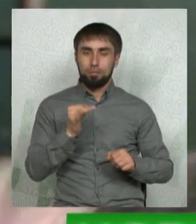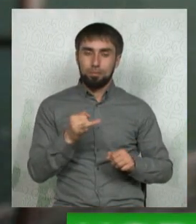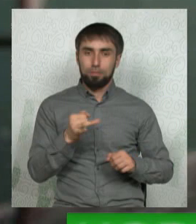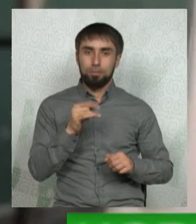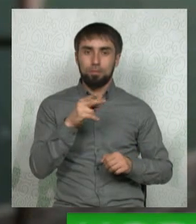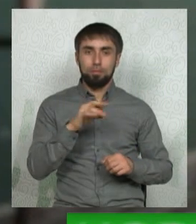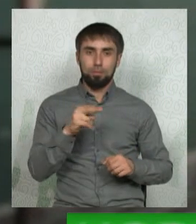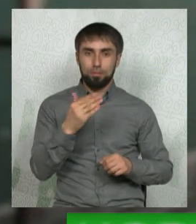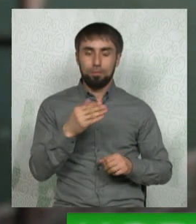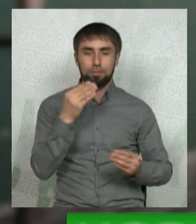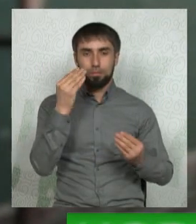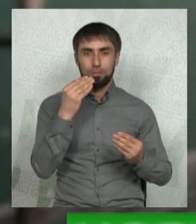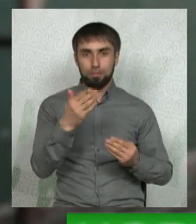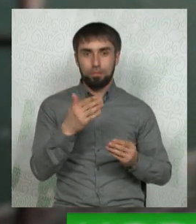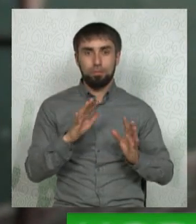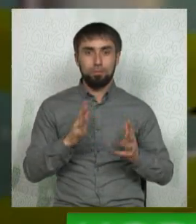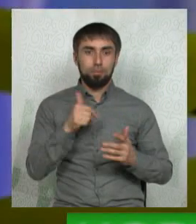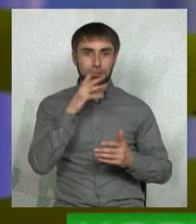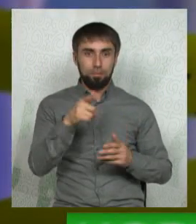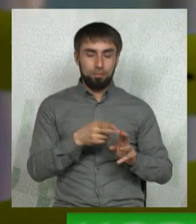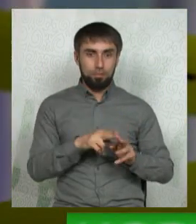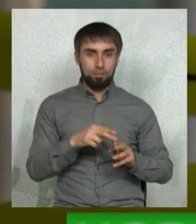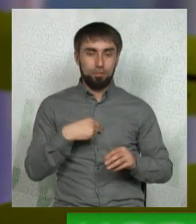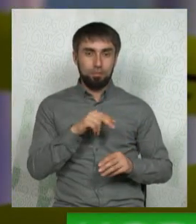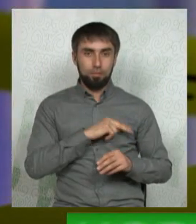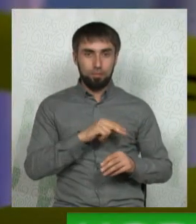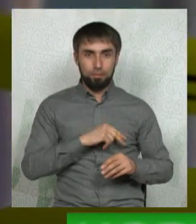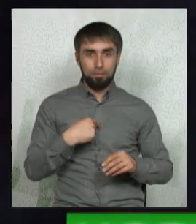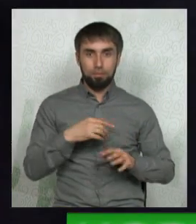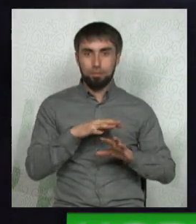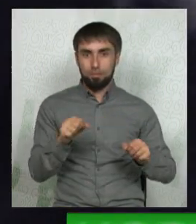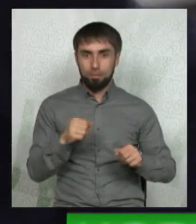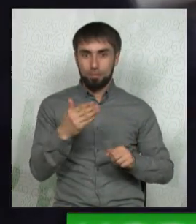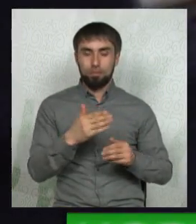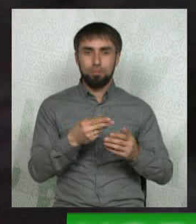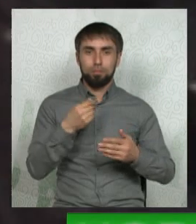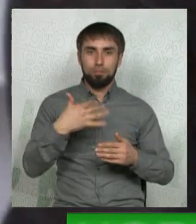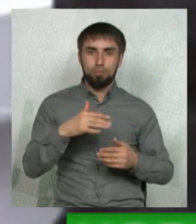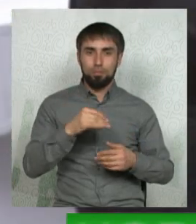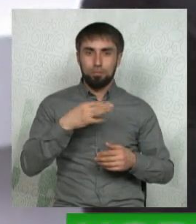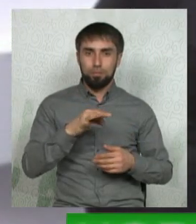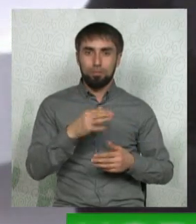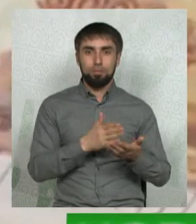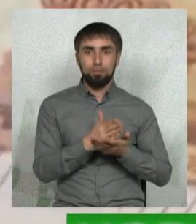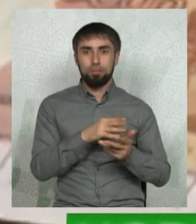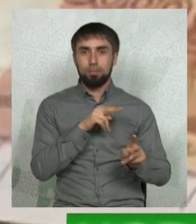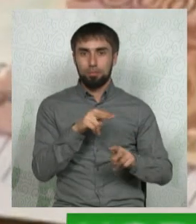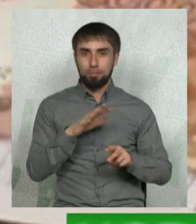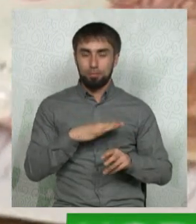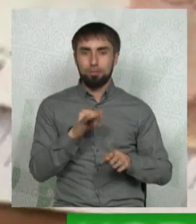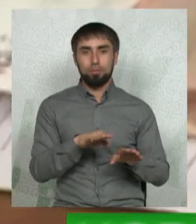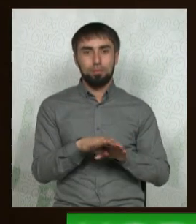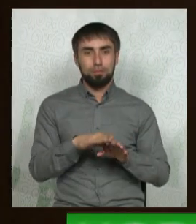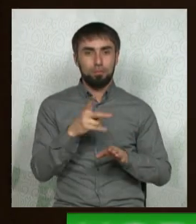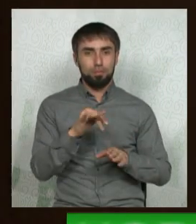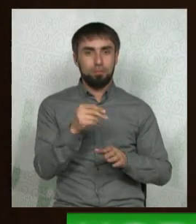их доходам. К примеру, это случаи, когда должностные лица приобретали какое-либо дорогостоящее имущество. Сотрудники контролировали, соответствуют